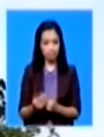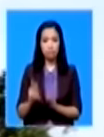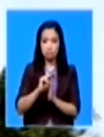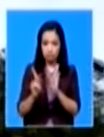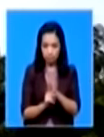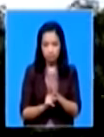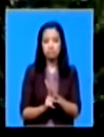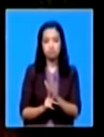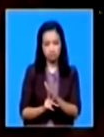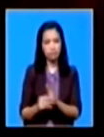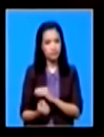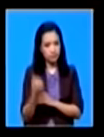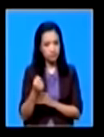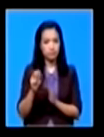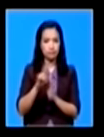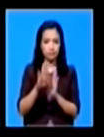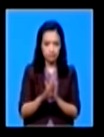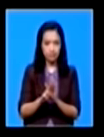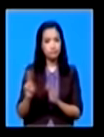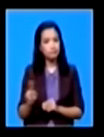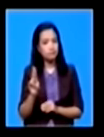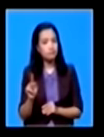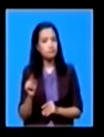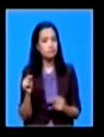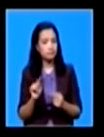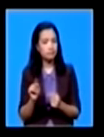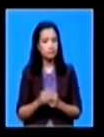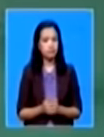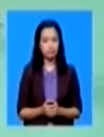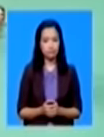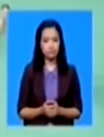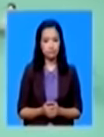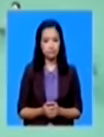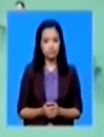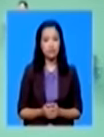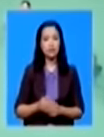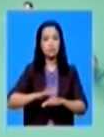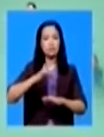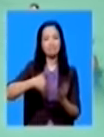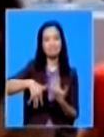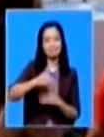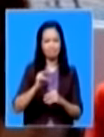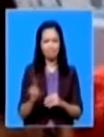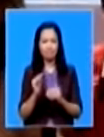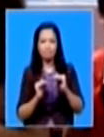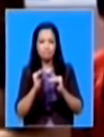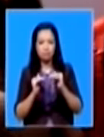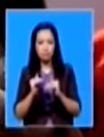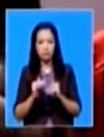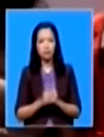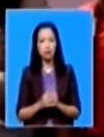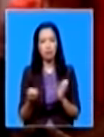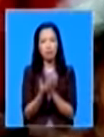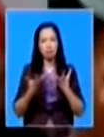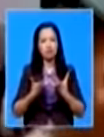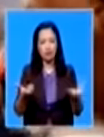ายผมให้ออกระเบียบการใช้ในเรื่องของอะไรถ้าว่าทำท่าอย่างสมดุลไม่ใช่ใช้โครงการจนมันเสียห